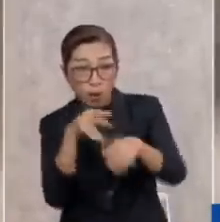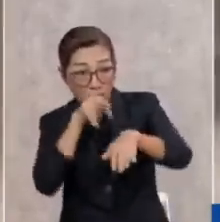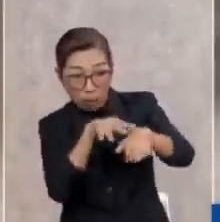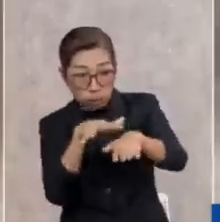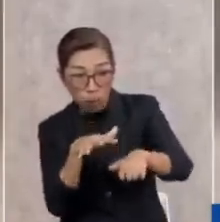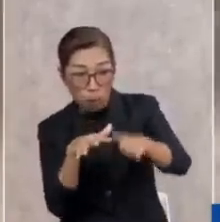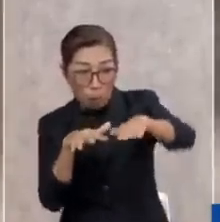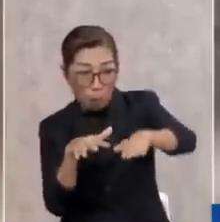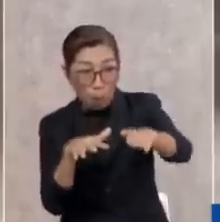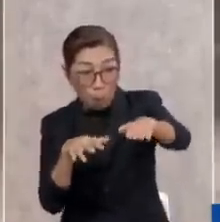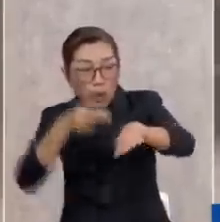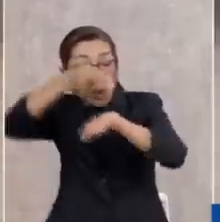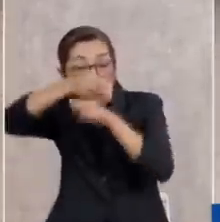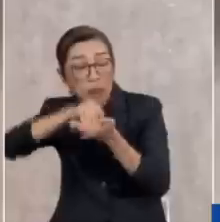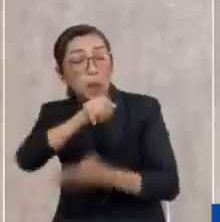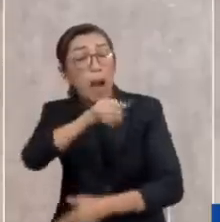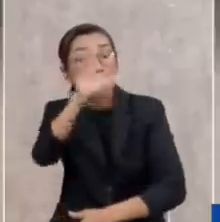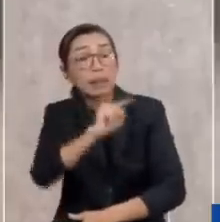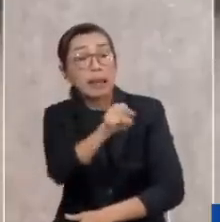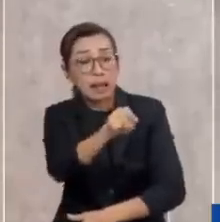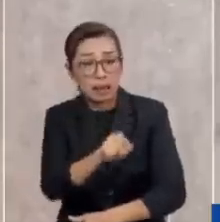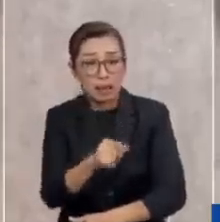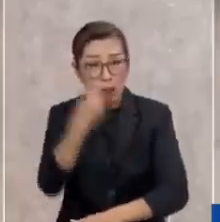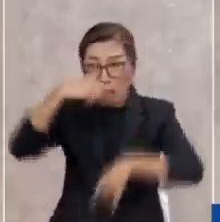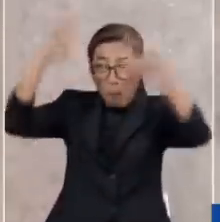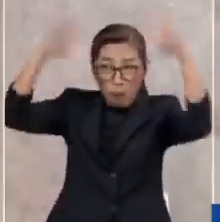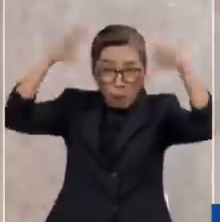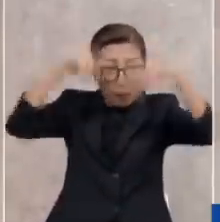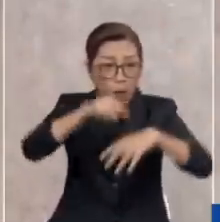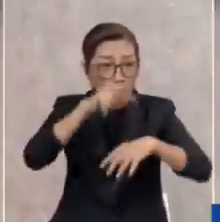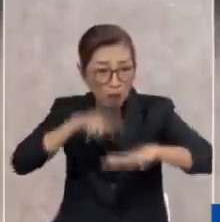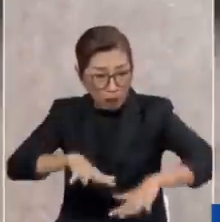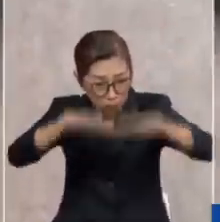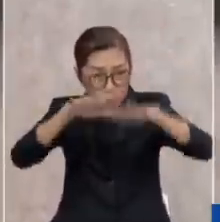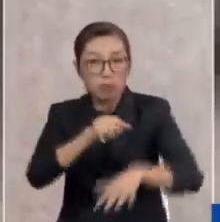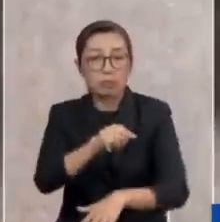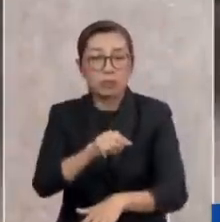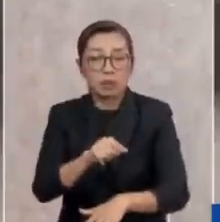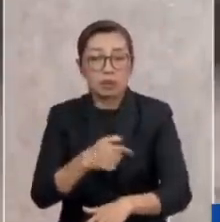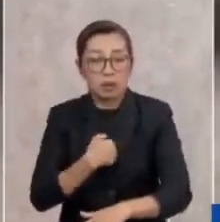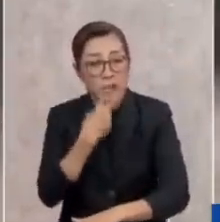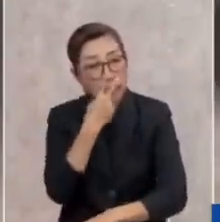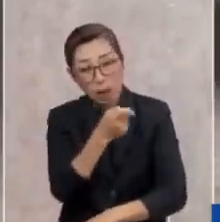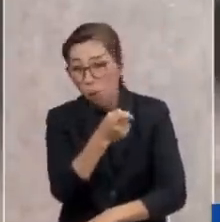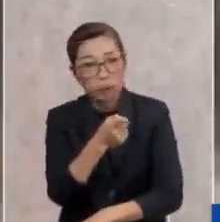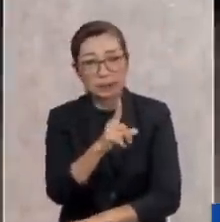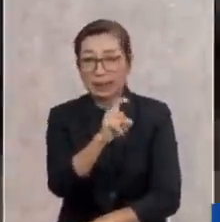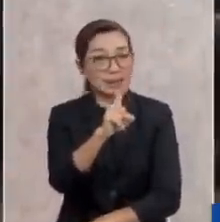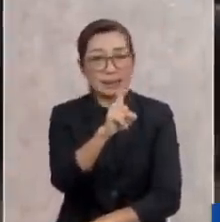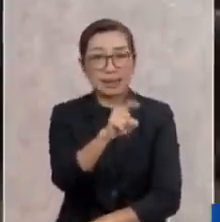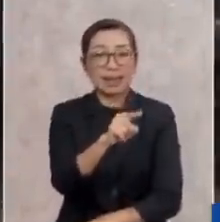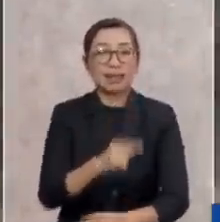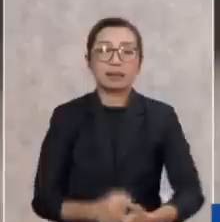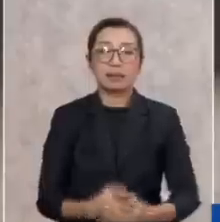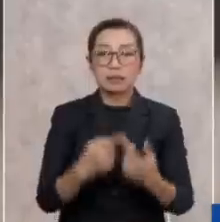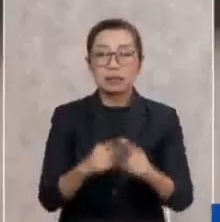ขั้นร้องถามเลยครับมาได้ไงอ่ะฝนมันตกหนักมากแล้วน้ำมันก็ท่วมด้วยอุทานว่าตายแน่เลยคนขับเนี่ยนะครับ